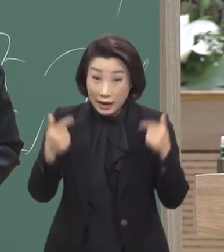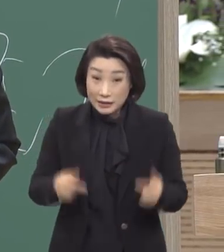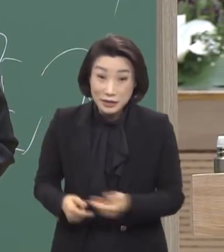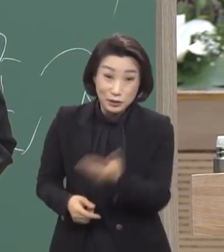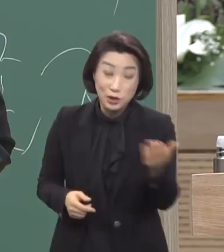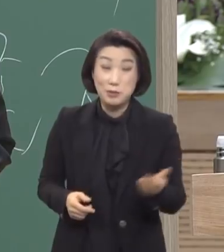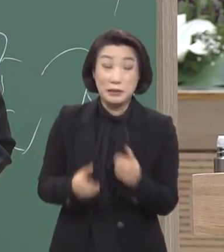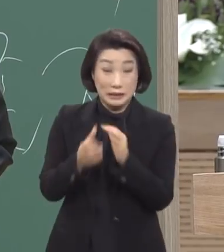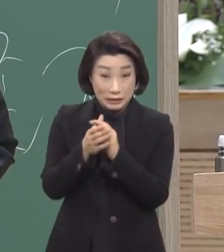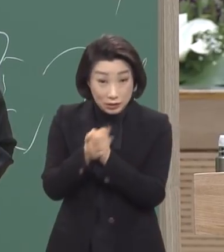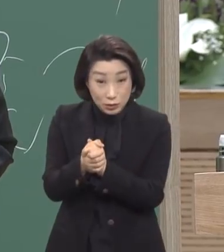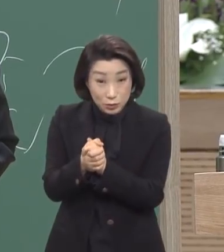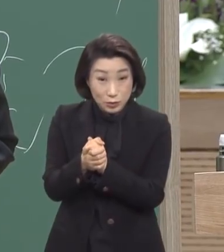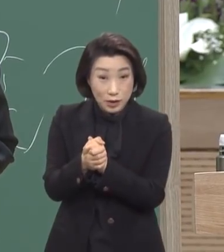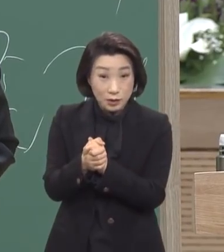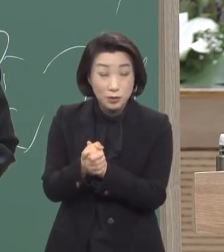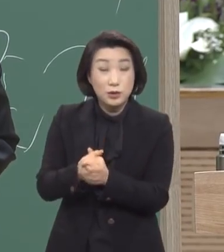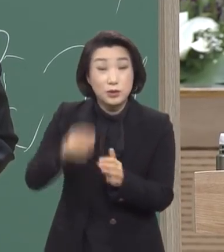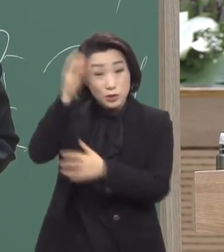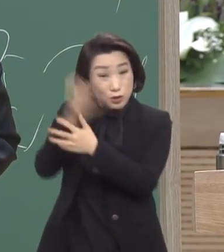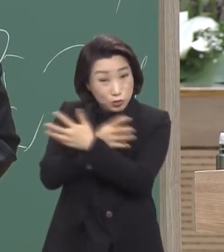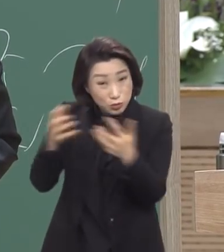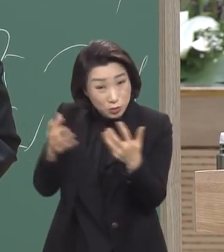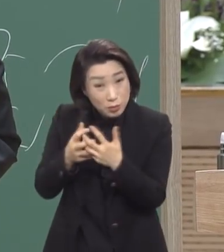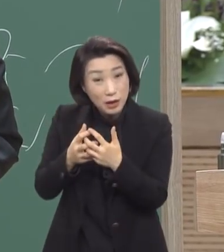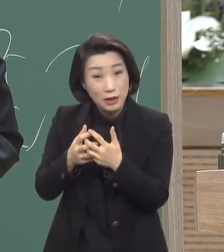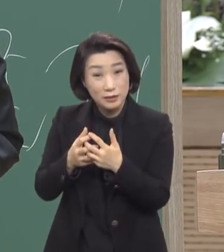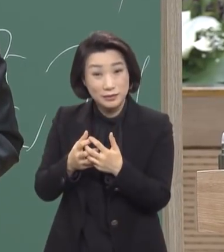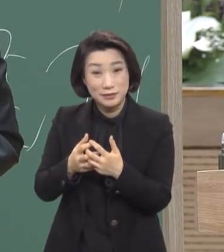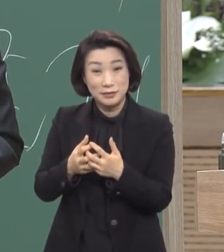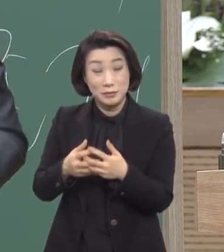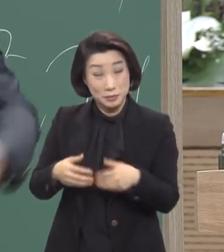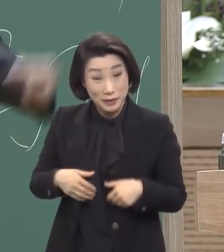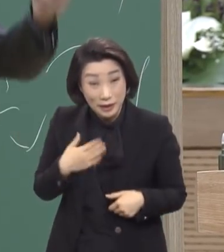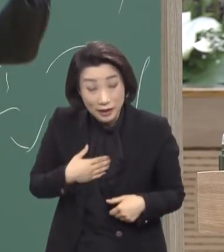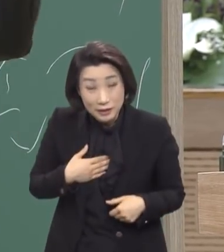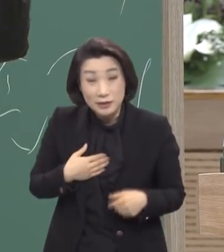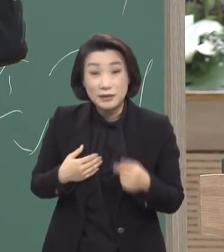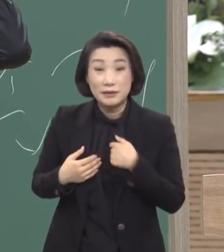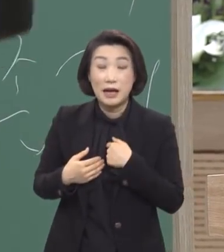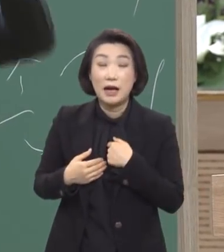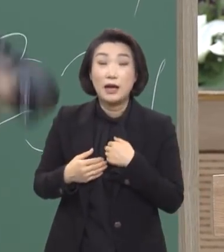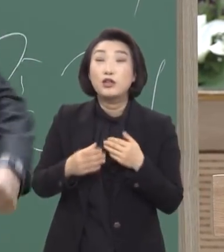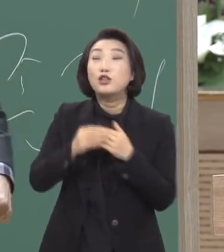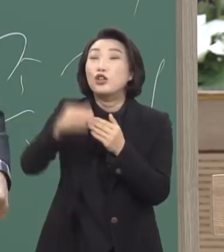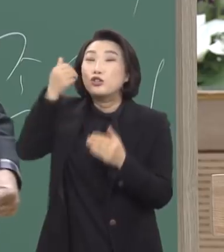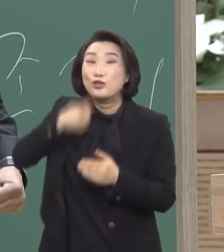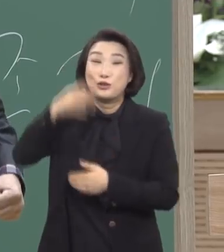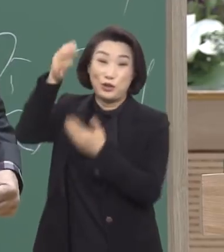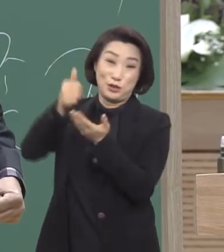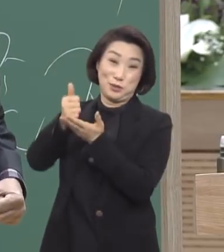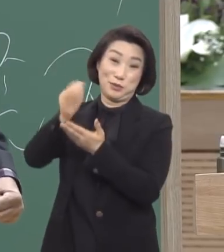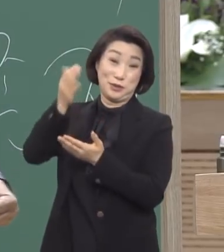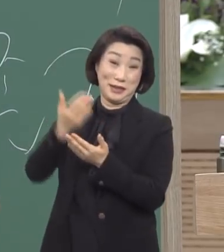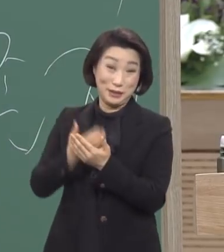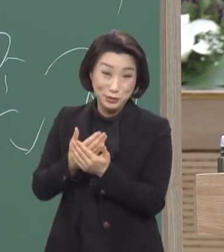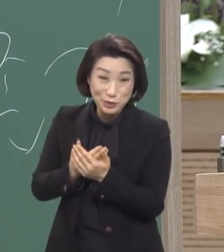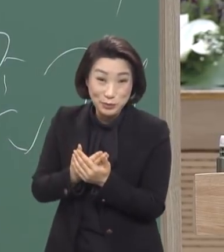언제든지 기도하고 있어. 성령이 충만해서. 나의 경영자가 성령이 되게